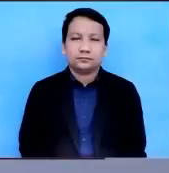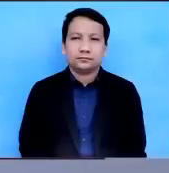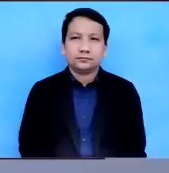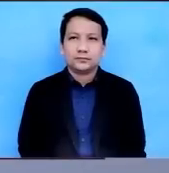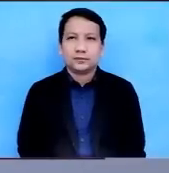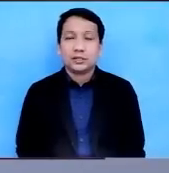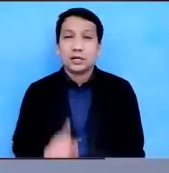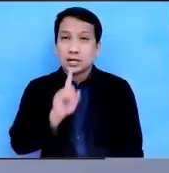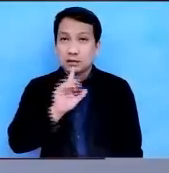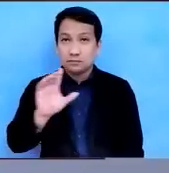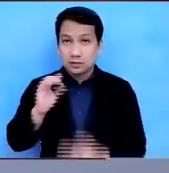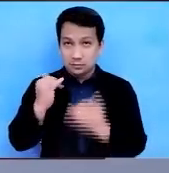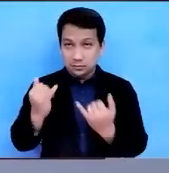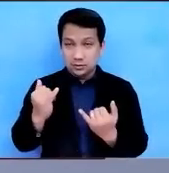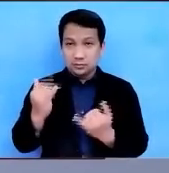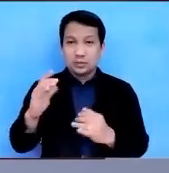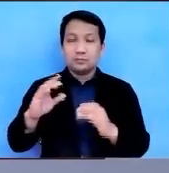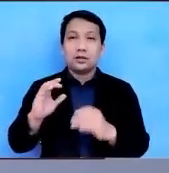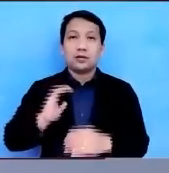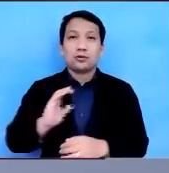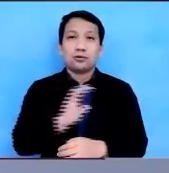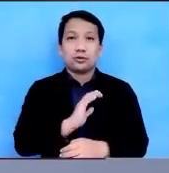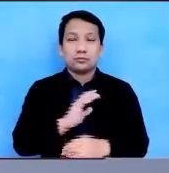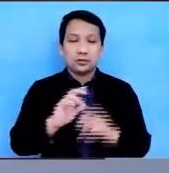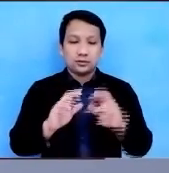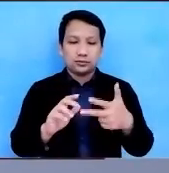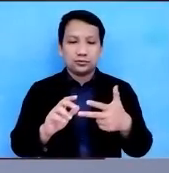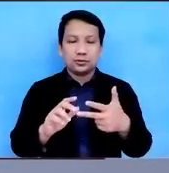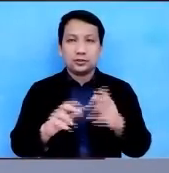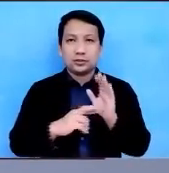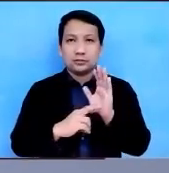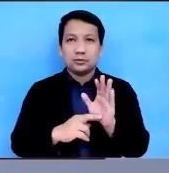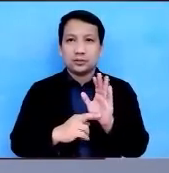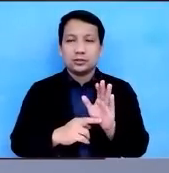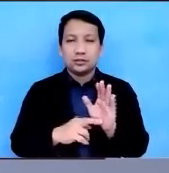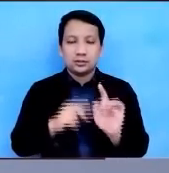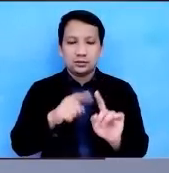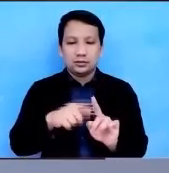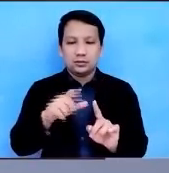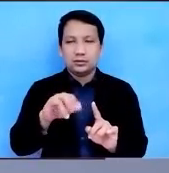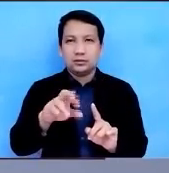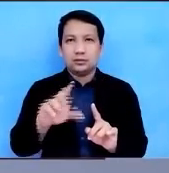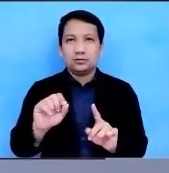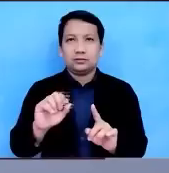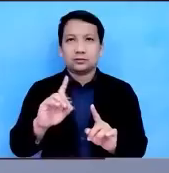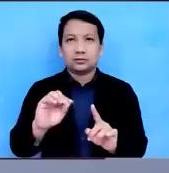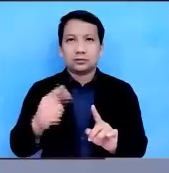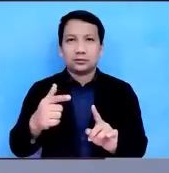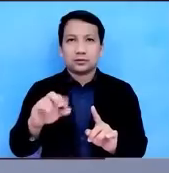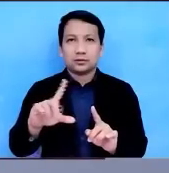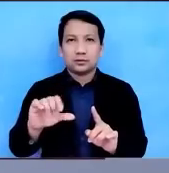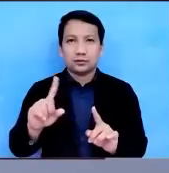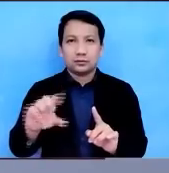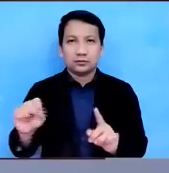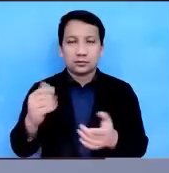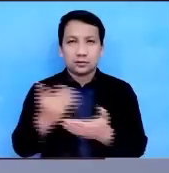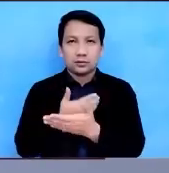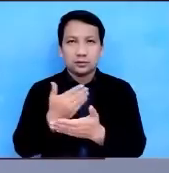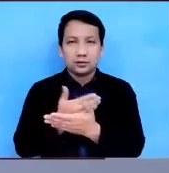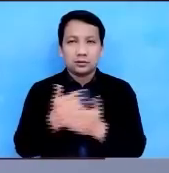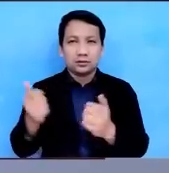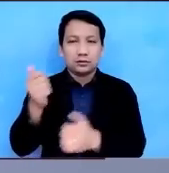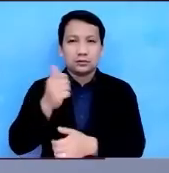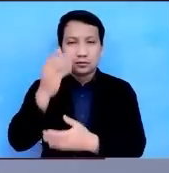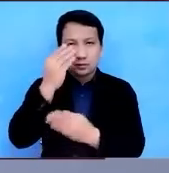Nanumpa na ngayong araw si Pampanga 3rd District Representative Aurelio Dong Gonzales Jr. bilang bagong Senior Deputy Speaker